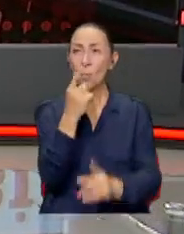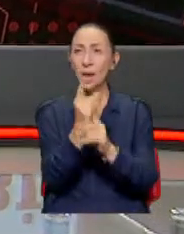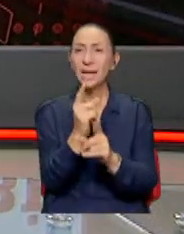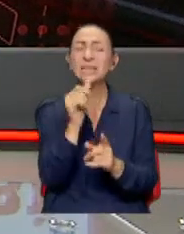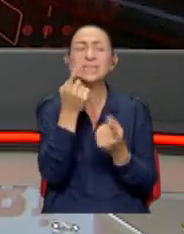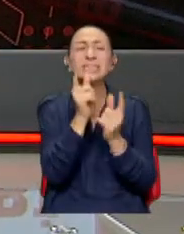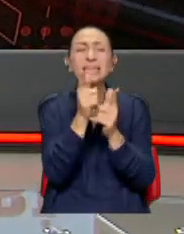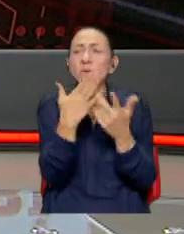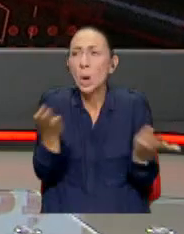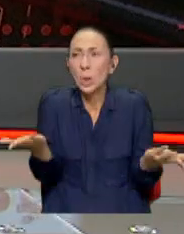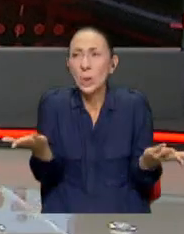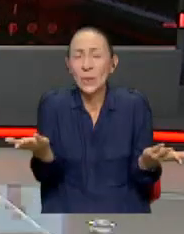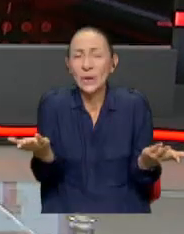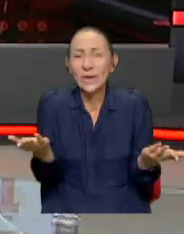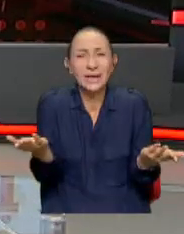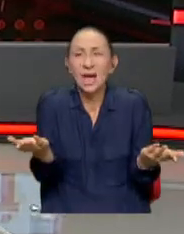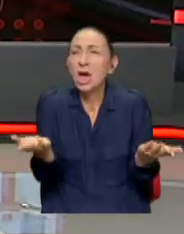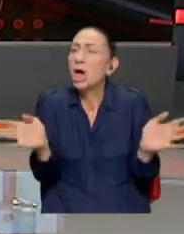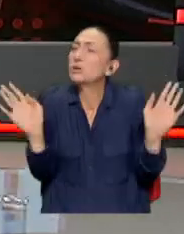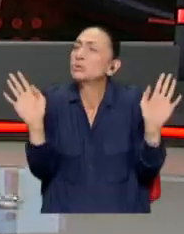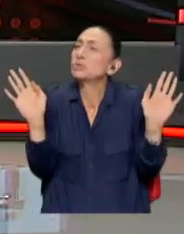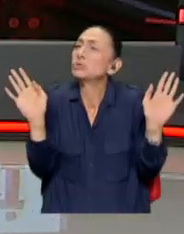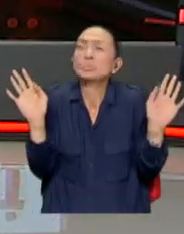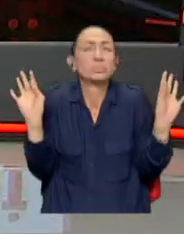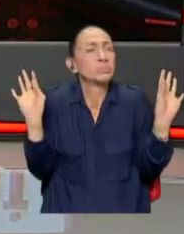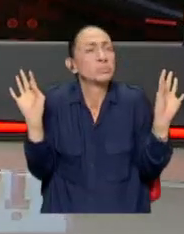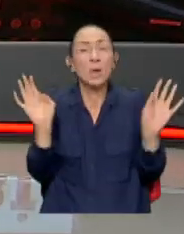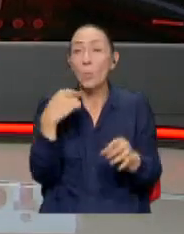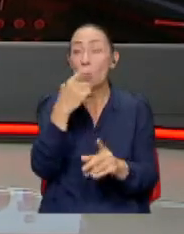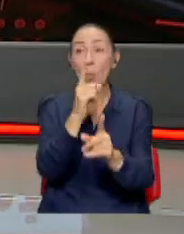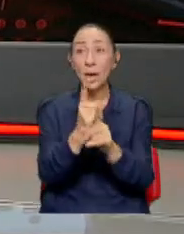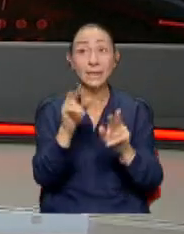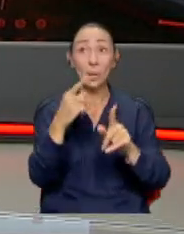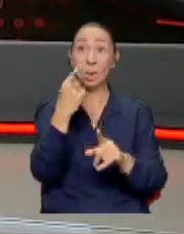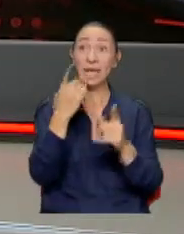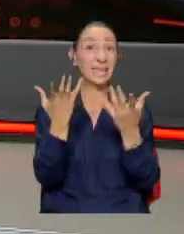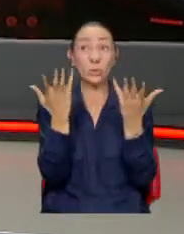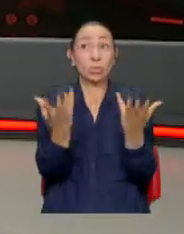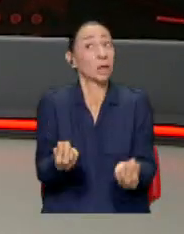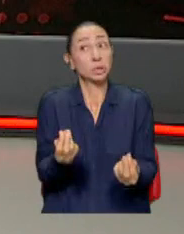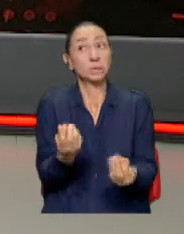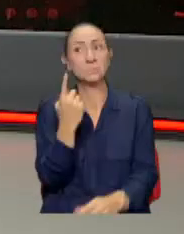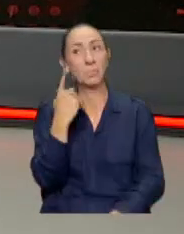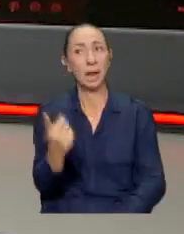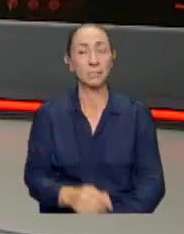hiç de ses de yok bu arada. Hiç. Mülakat gibi mülakat nasıl olacakmış bakalım.